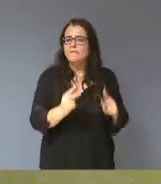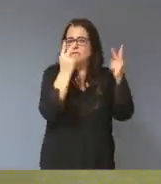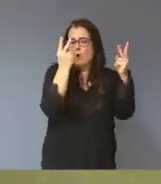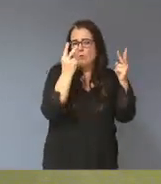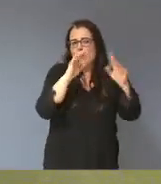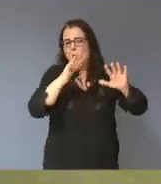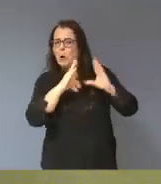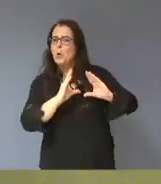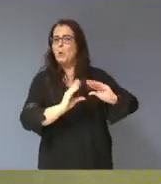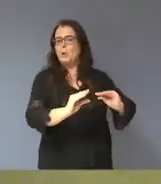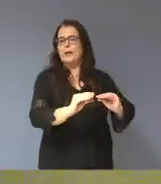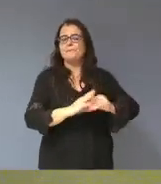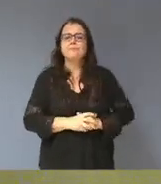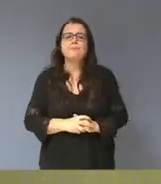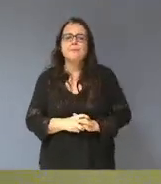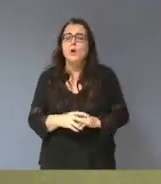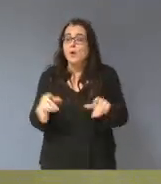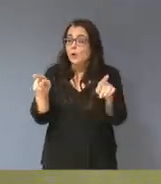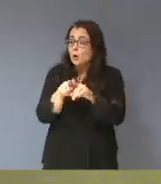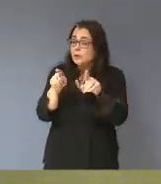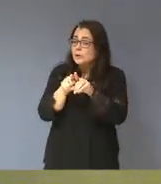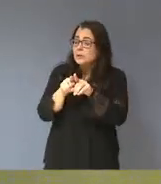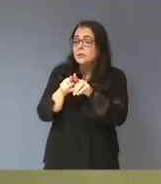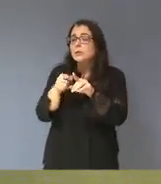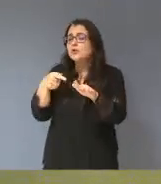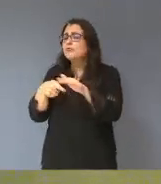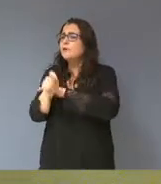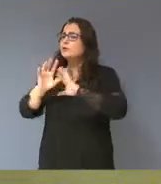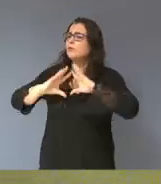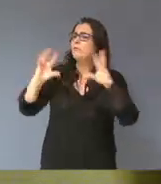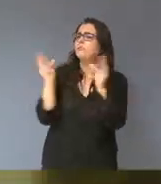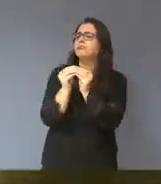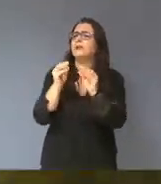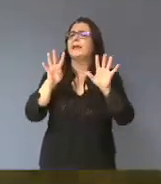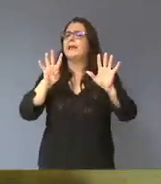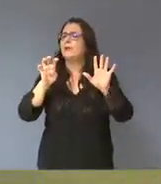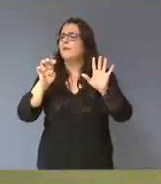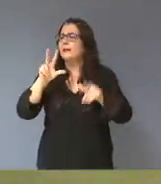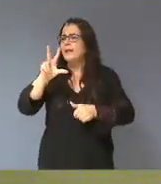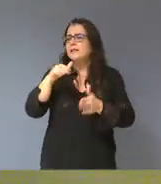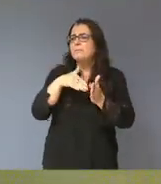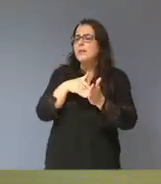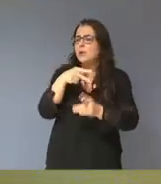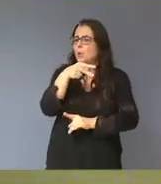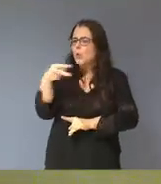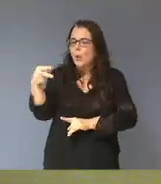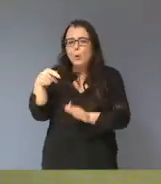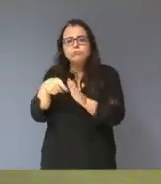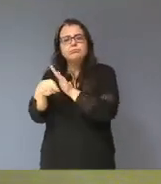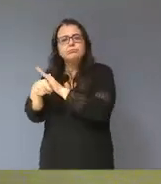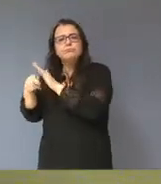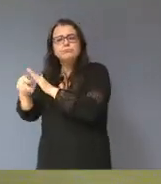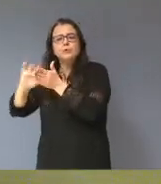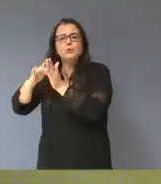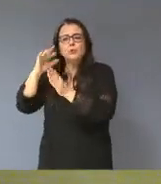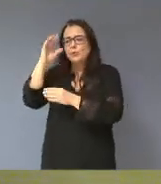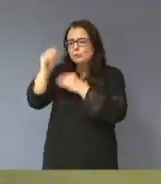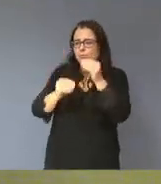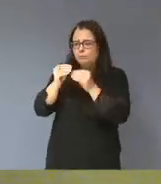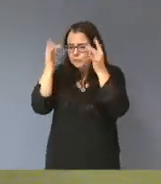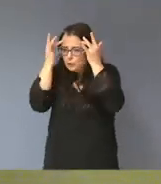œuvre, d'attribuer des subventions d'un montant total de 93 000 € aux structures et acteurs culturels au titre du